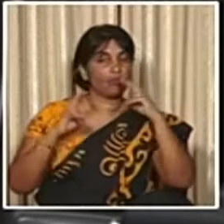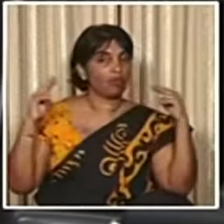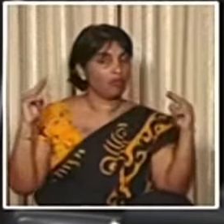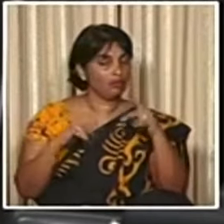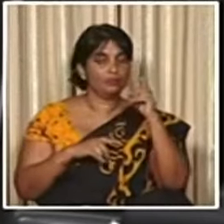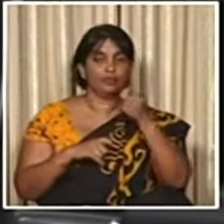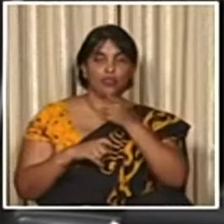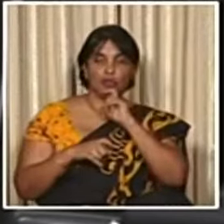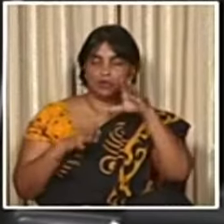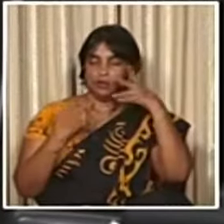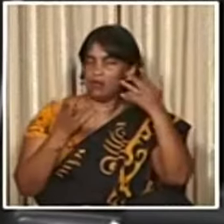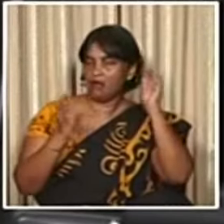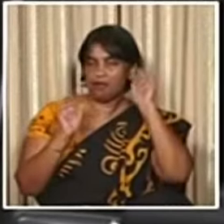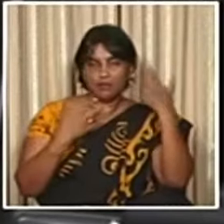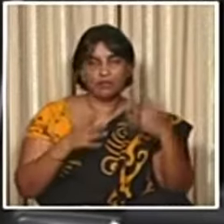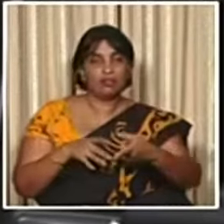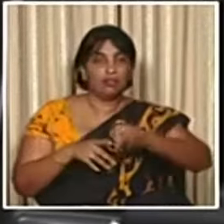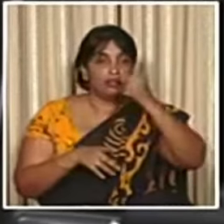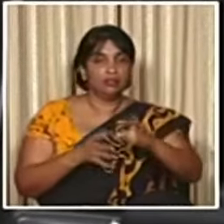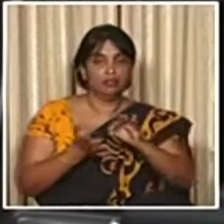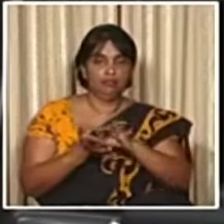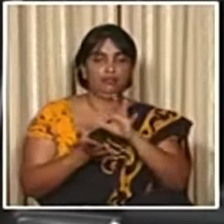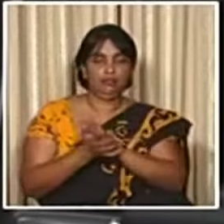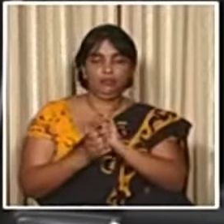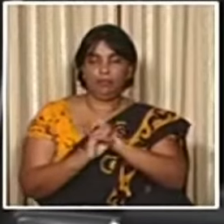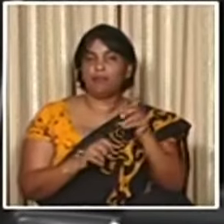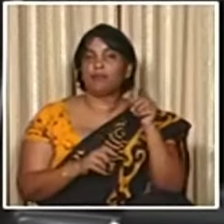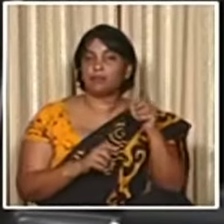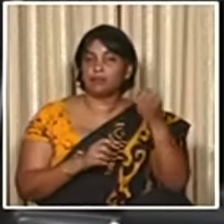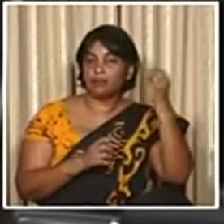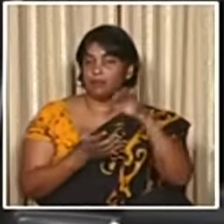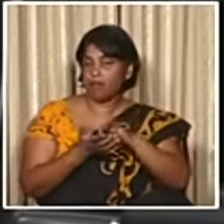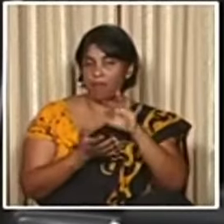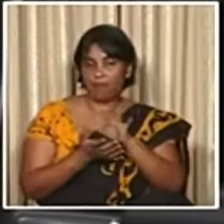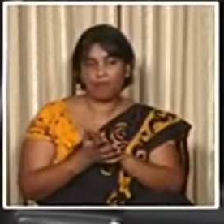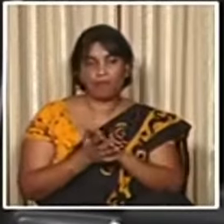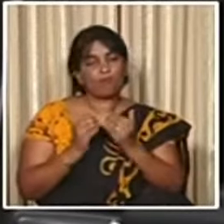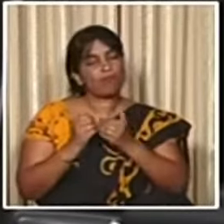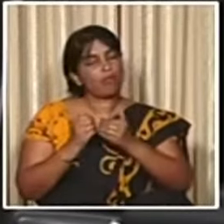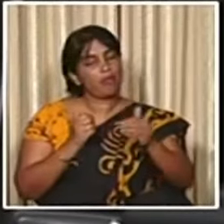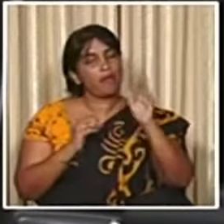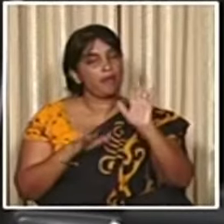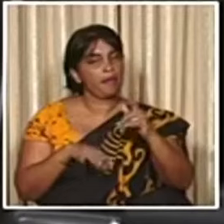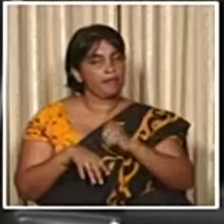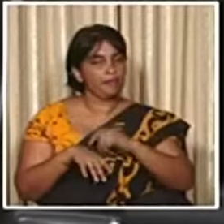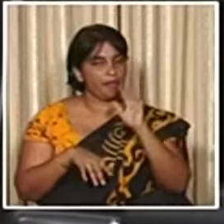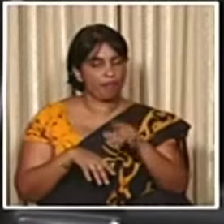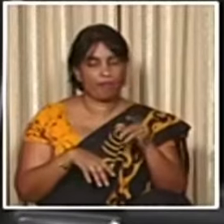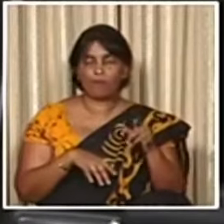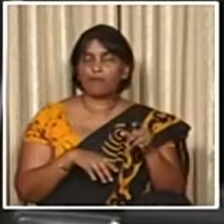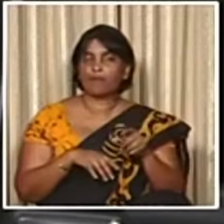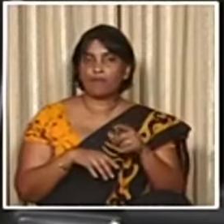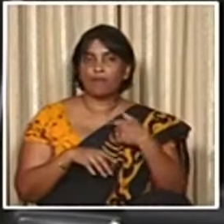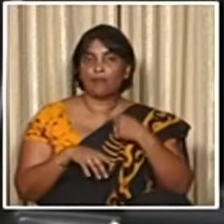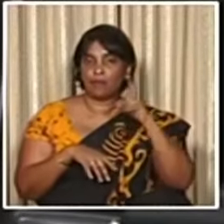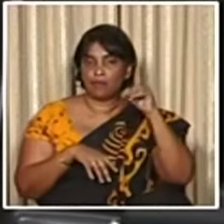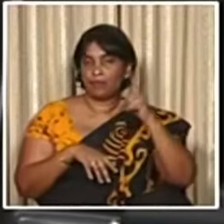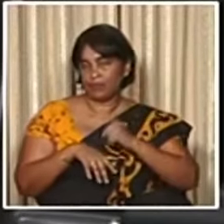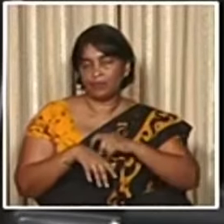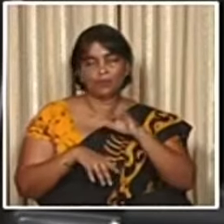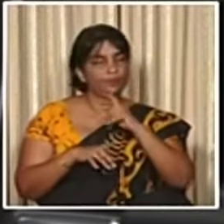අධිකරණවලත් නඩු අහලා තීන්දුවට දින නියම කරනවා. ඒ දින නියම කරලා සෑහෙන කාලයක් ගත වෙනවා. එක්